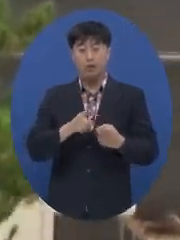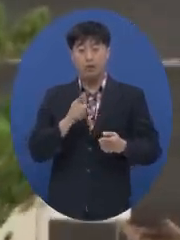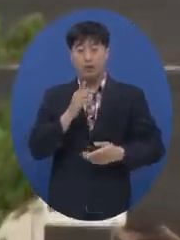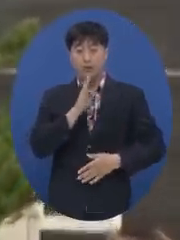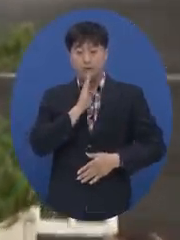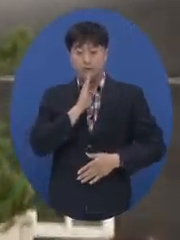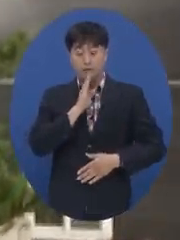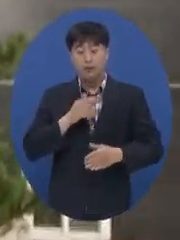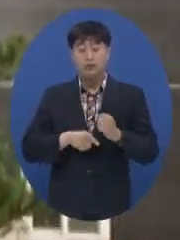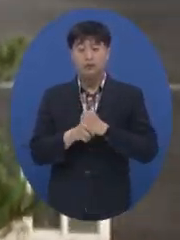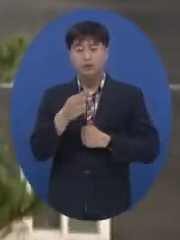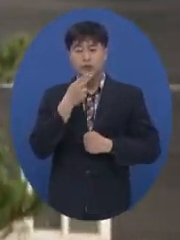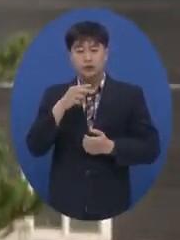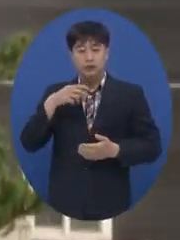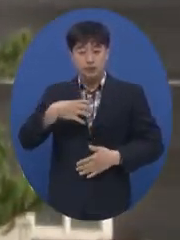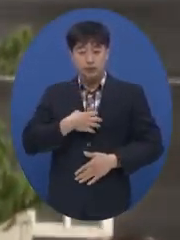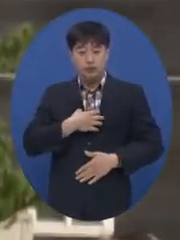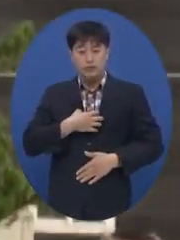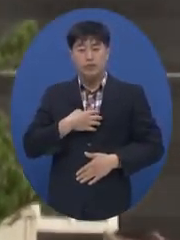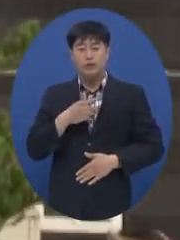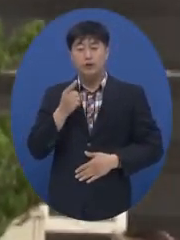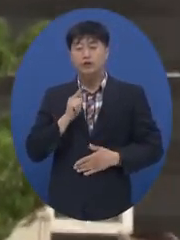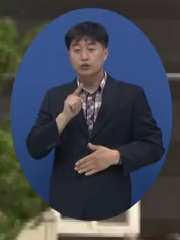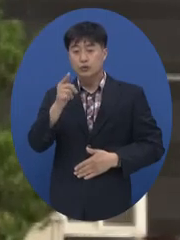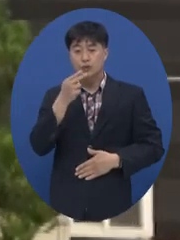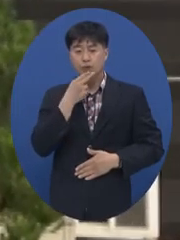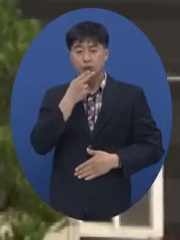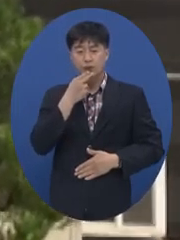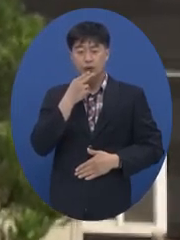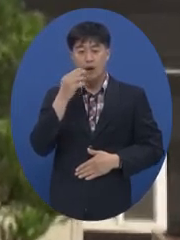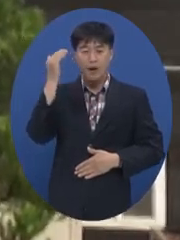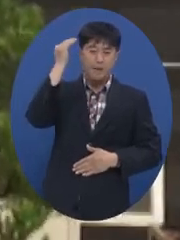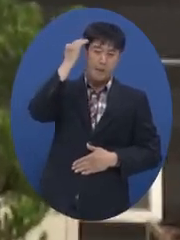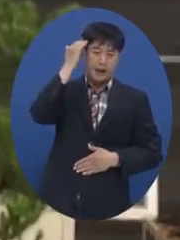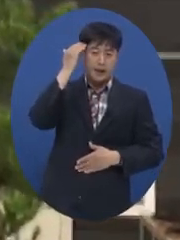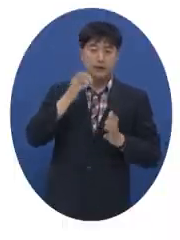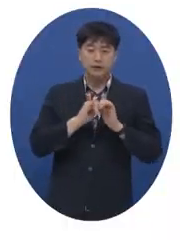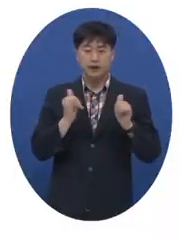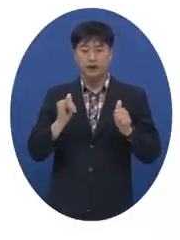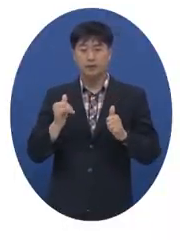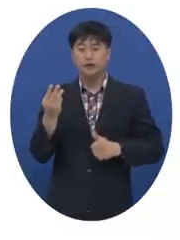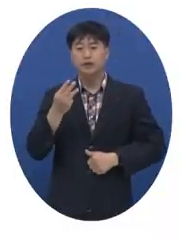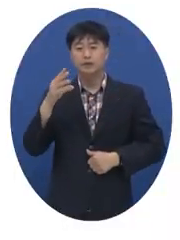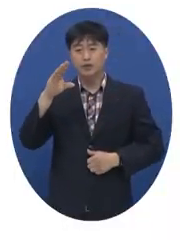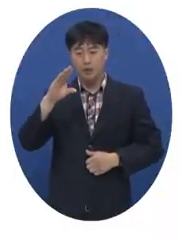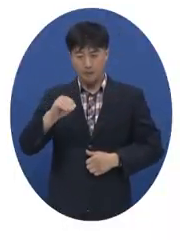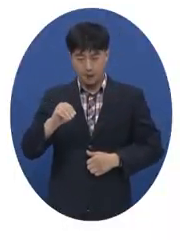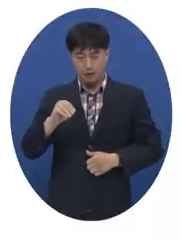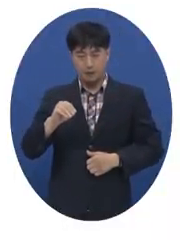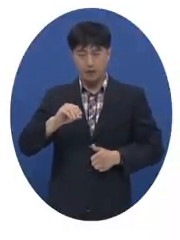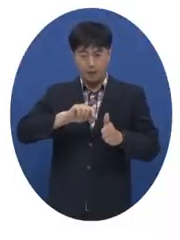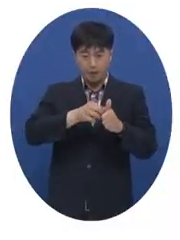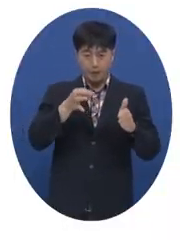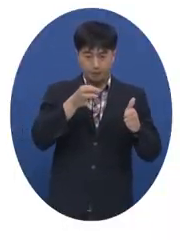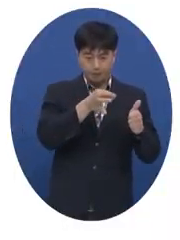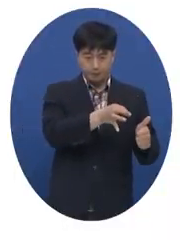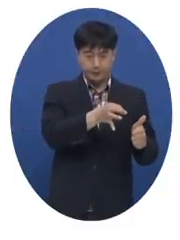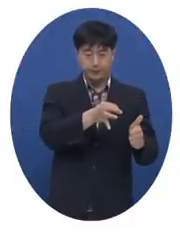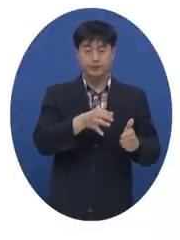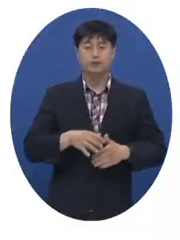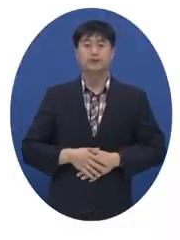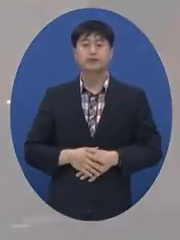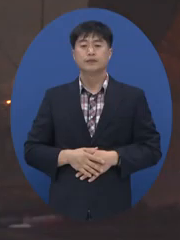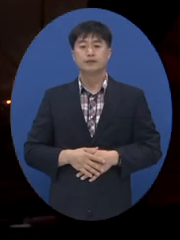위급한 상황을 소방 당국에 알리지 않거나 알리지 못하게 방해한 사람에게는 3천만 원의 과태료가